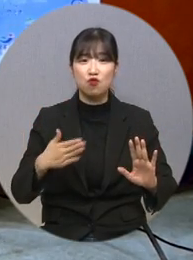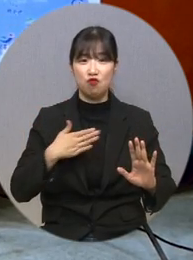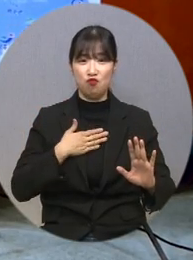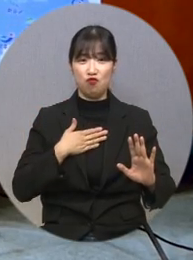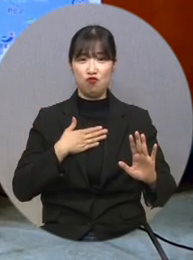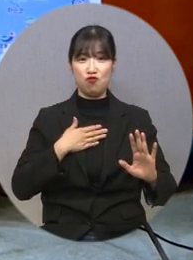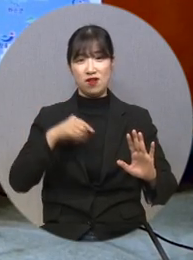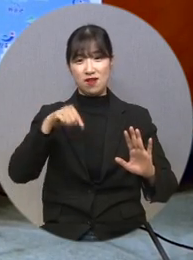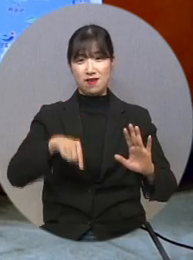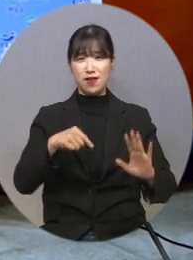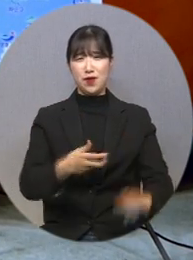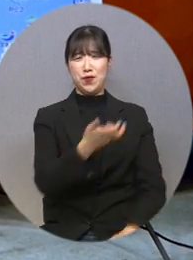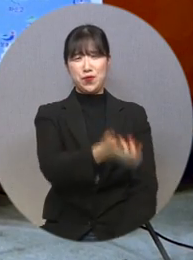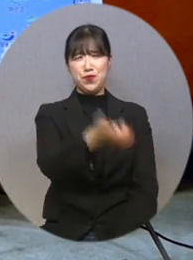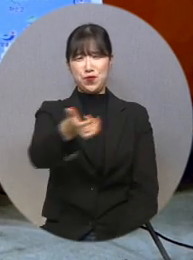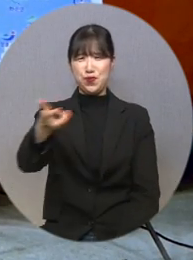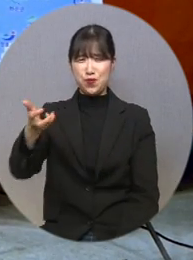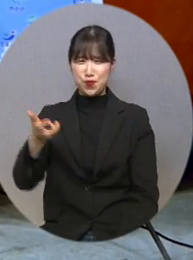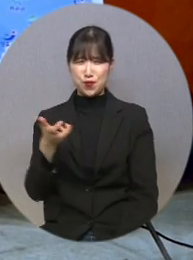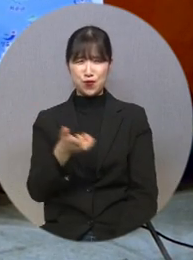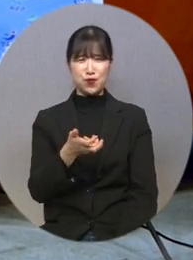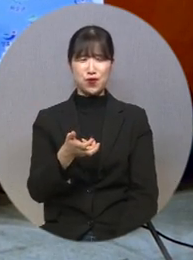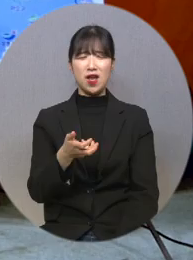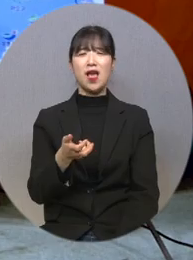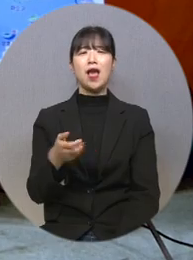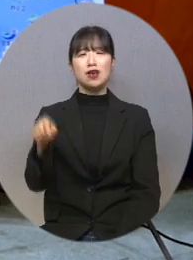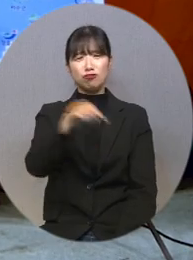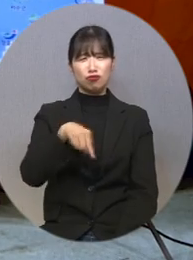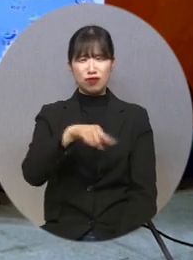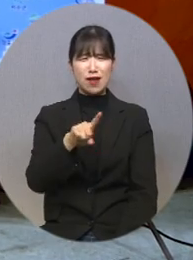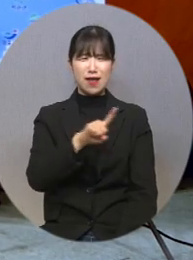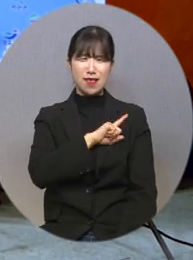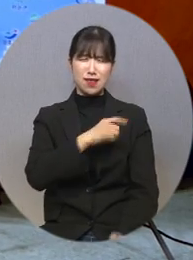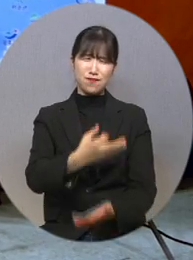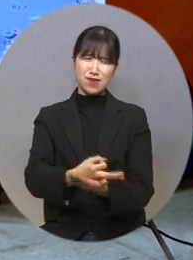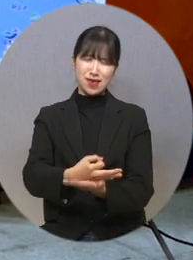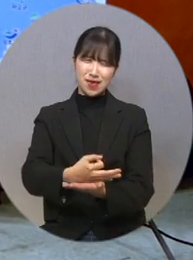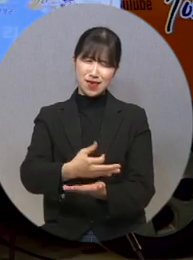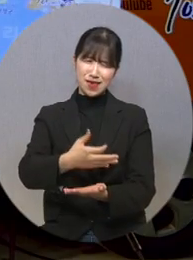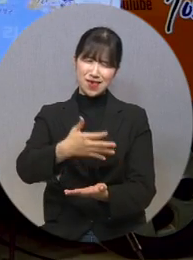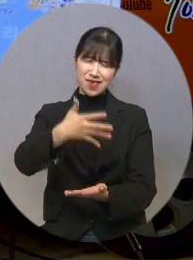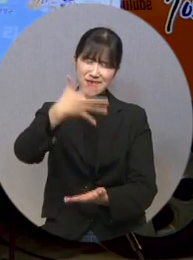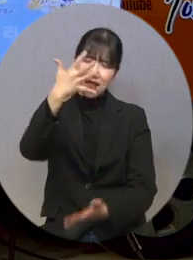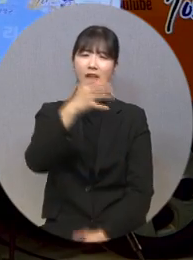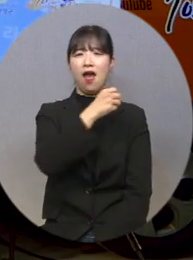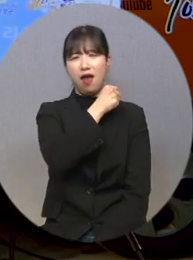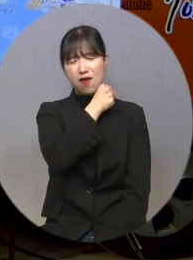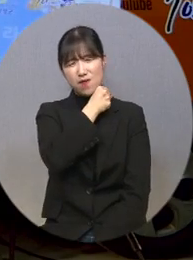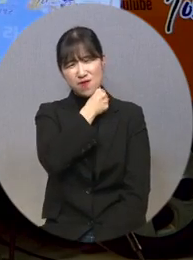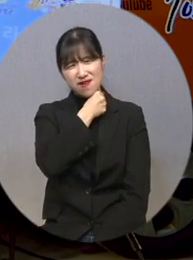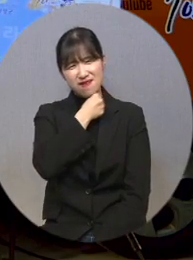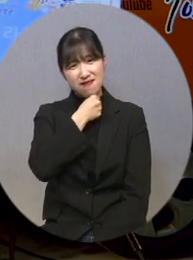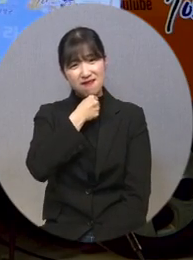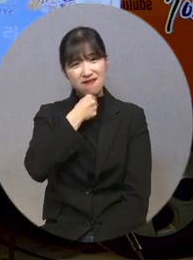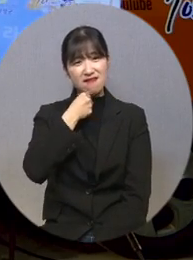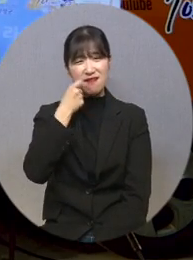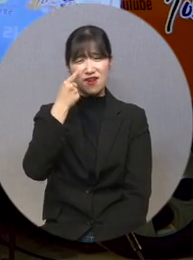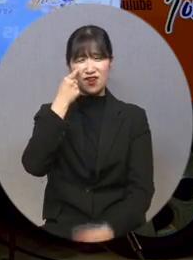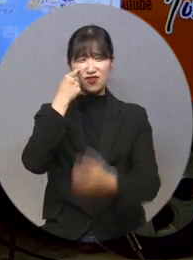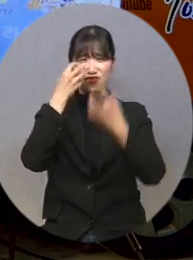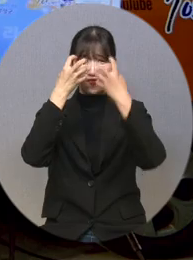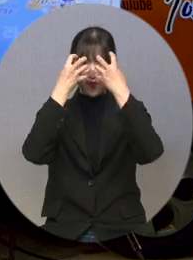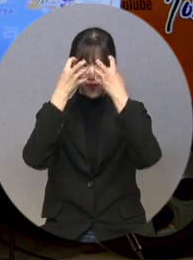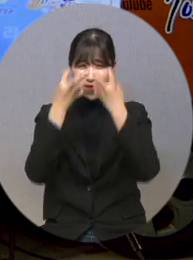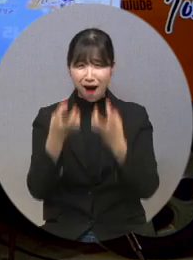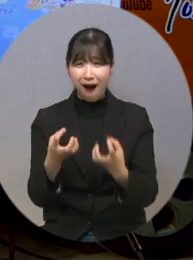지금 남도 장터 돌아다니는 일에 가장 값비싸고 안 보여줘야 돼. 아니, 가장 맛있고 이게 눈이 이렇게 튀어나올 것